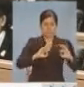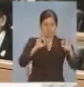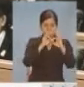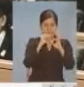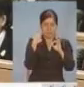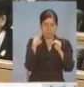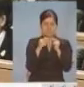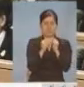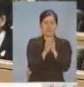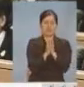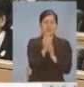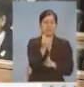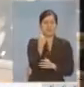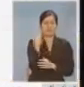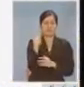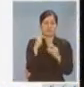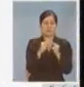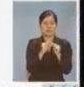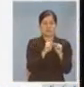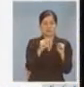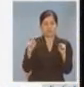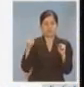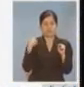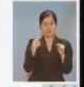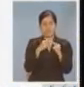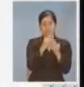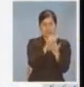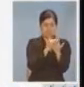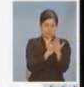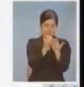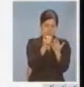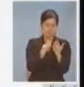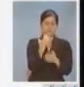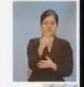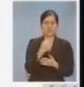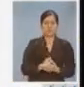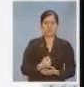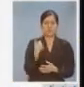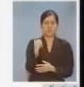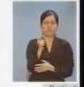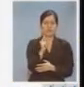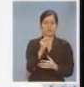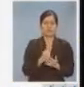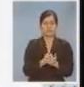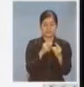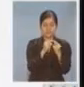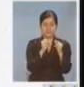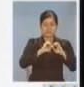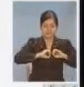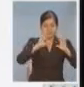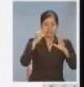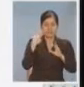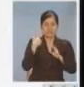ทางในรายละเอียดจริงๆความยาวของระยะทางอะไรก็ไม่ได้บอกไว้นะคะท่านประธานแต่ดิฉันพอจะรวบรวมเพื่อให้เกิดความชัดเจ